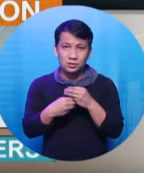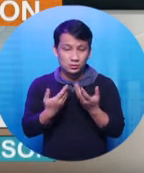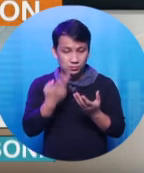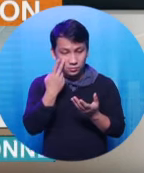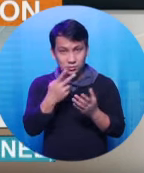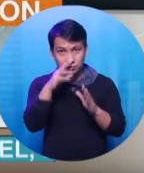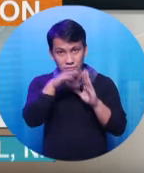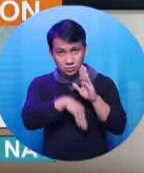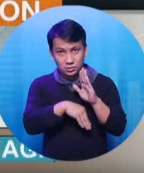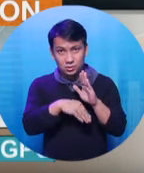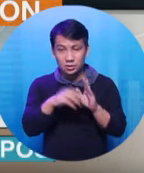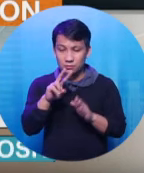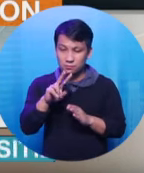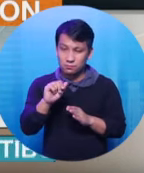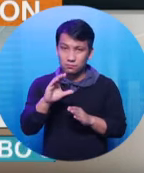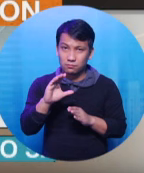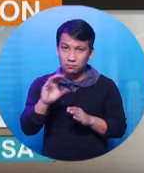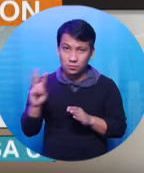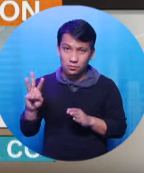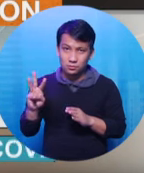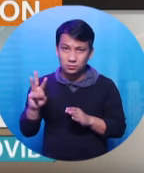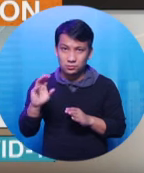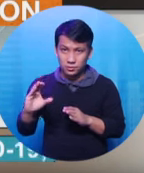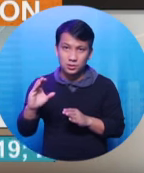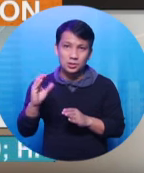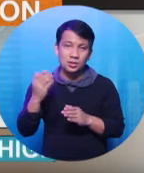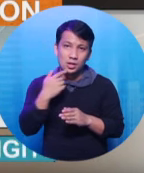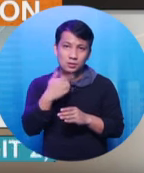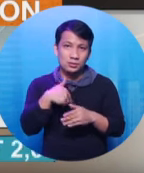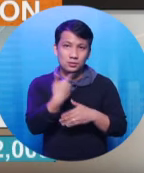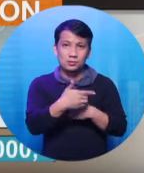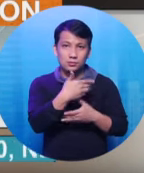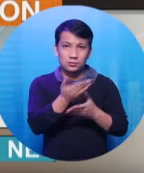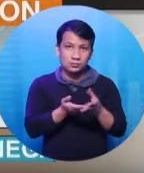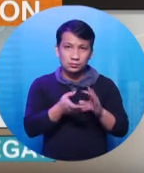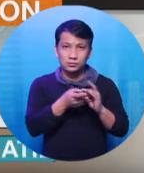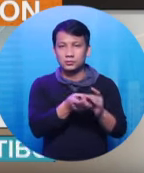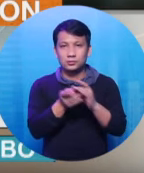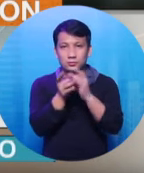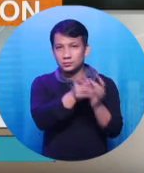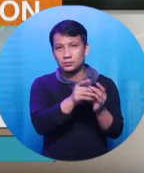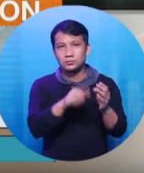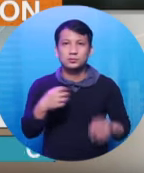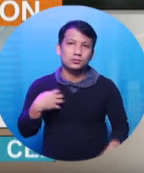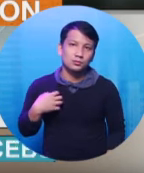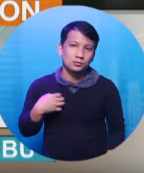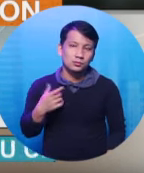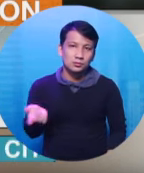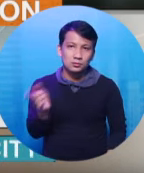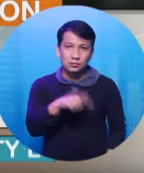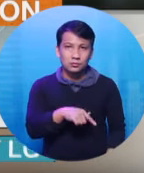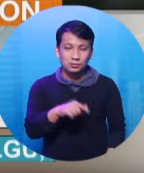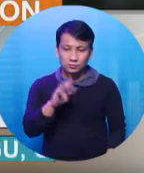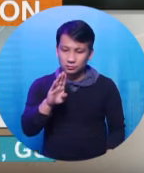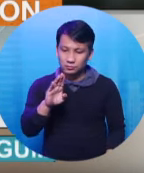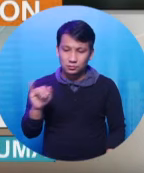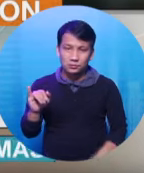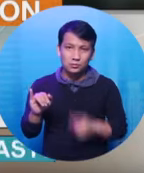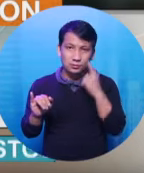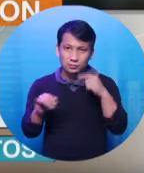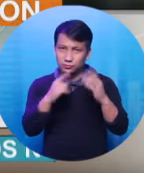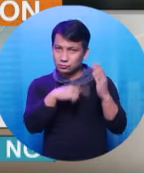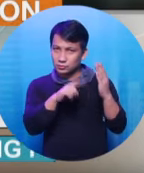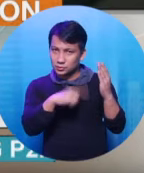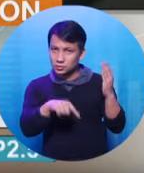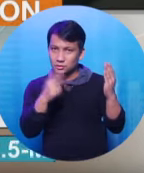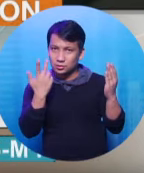police na violence against women and children. Basically, on the part doon sa ating mga police. Ang on the part naman ng Bureau of Immigration, titingnan po